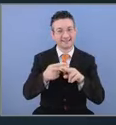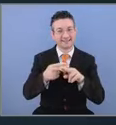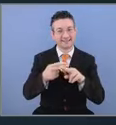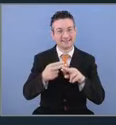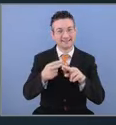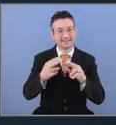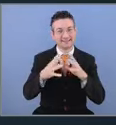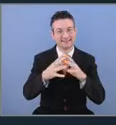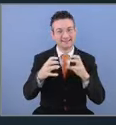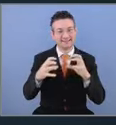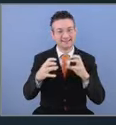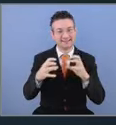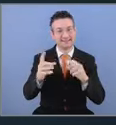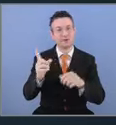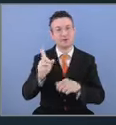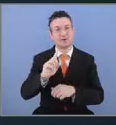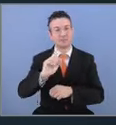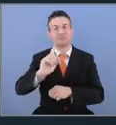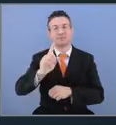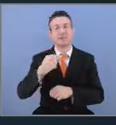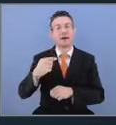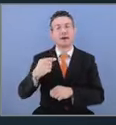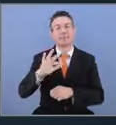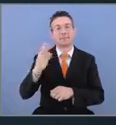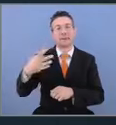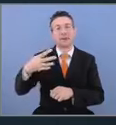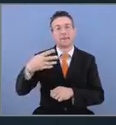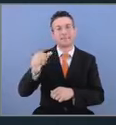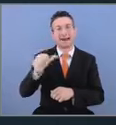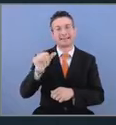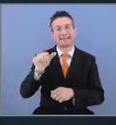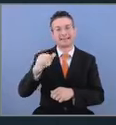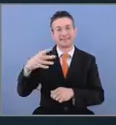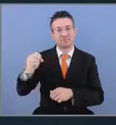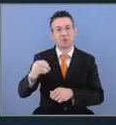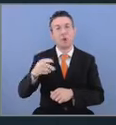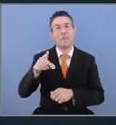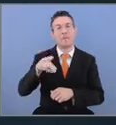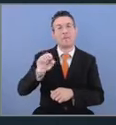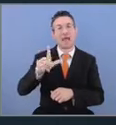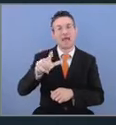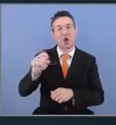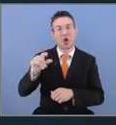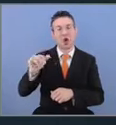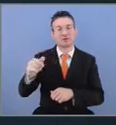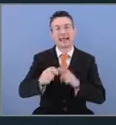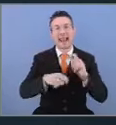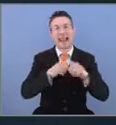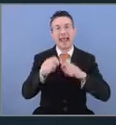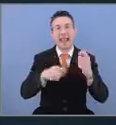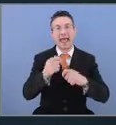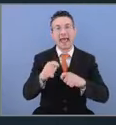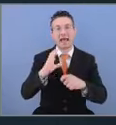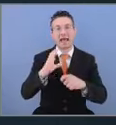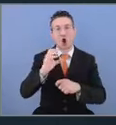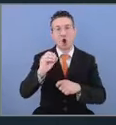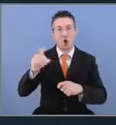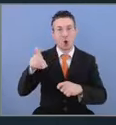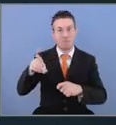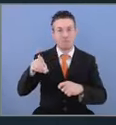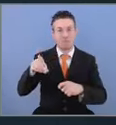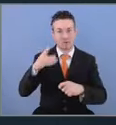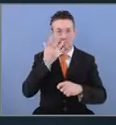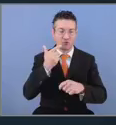allora c'è Massimo Pelosi che aveva chiesto di Lega Coppa Lazio, che aveva chiesto di intervenire nel frattempo.